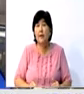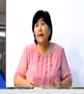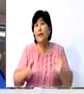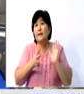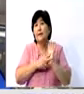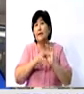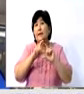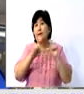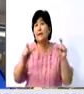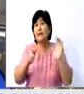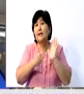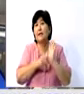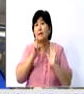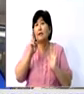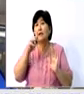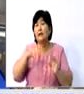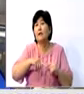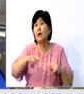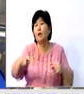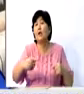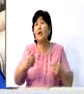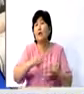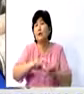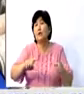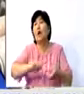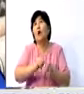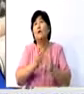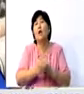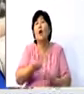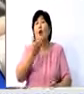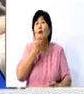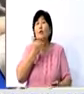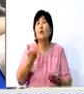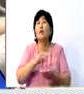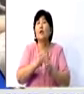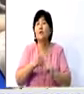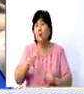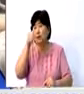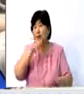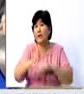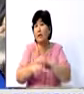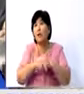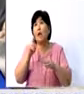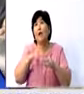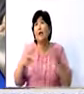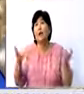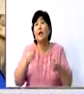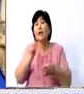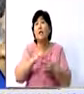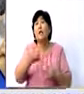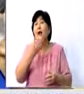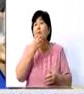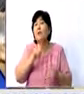8 нысан, 7 шақырымды құрайтын 8 нысан ауыстырылып жатыр. Жылу желісін жаңарту жұмыстары осы айдың соңына дейін аяқталуы тиіс. Себебі жылу